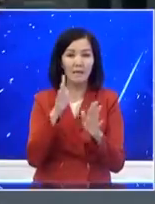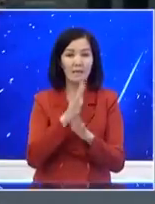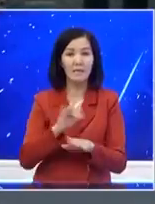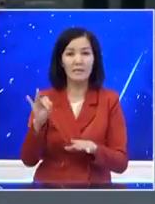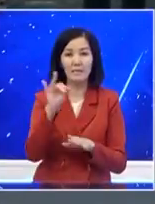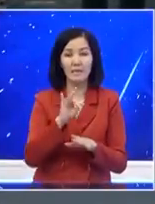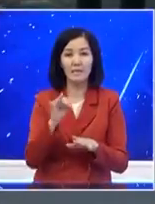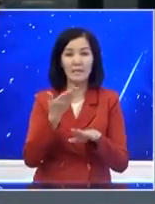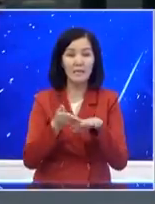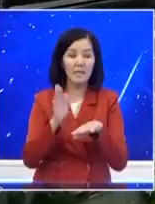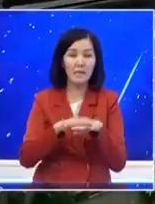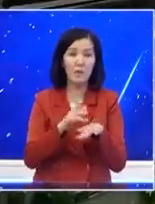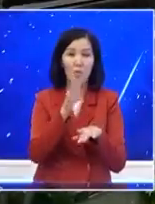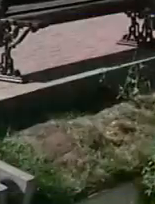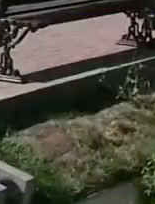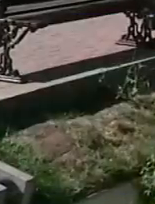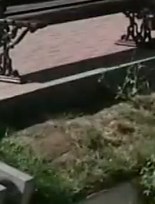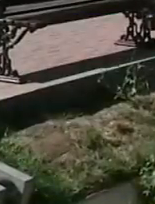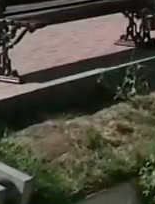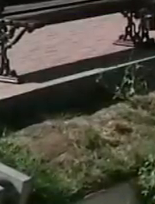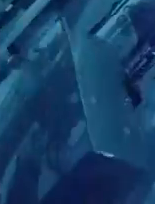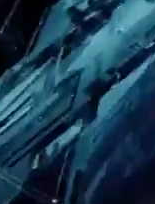тарих таразысында тұр.